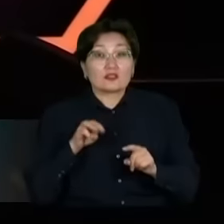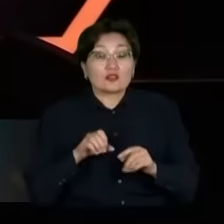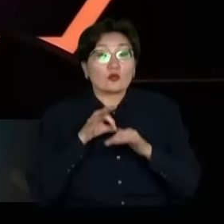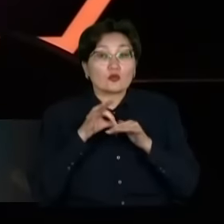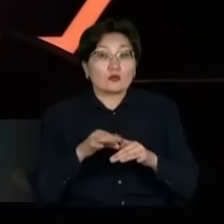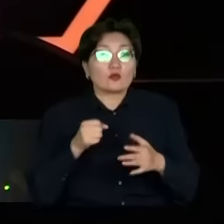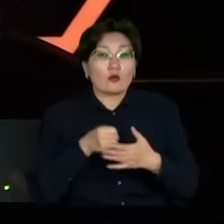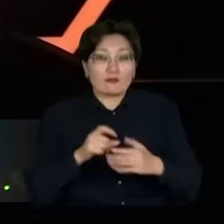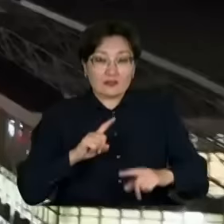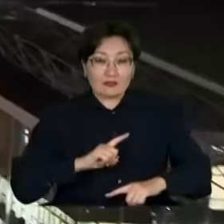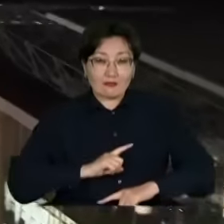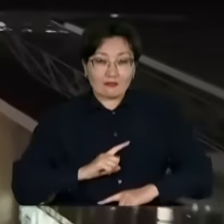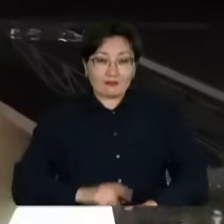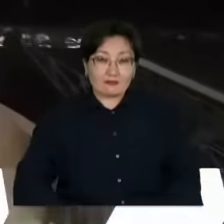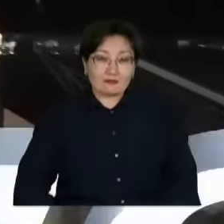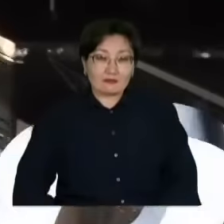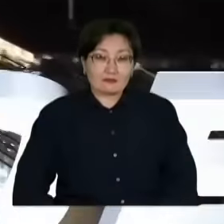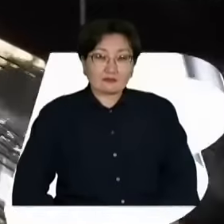до